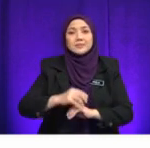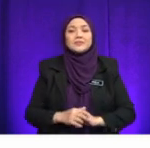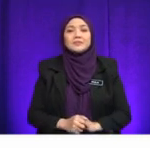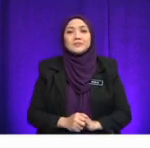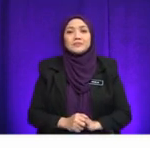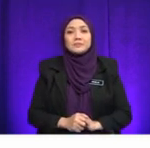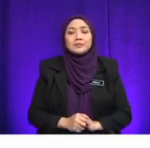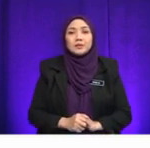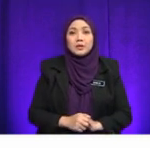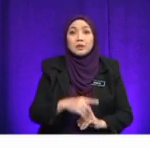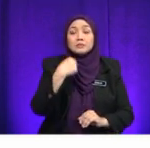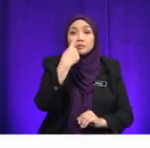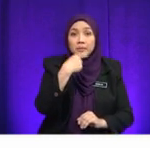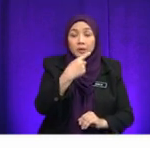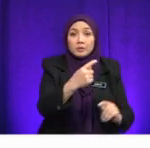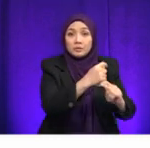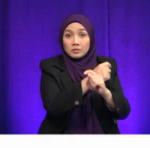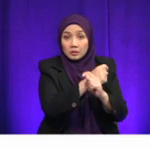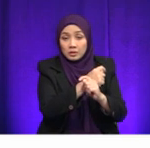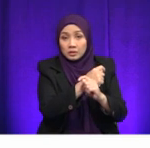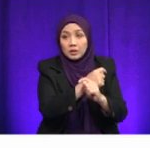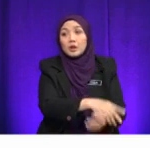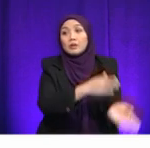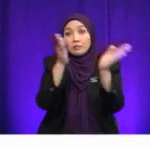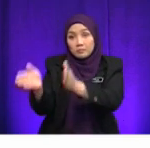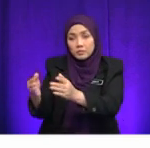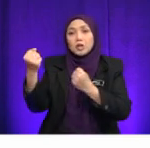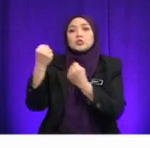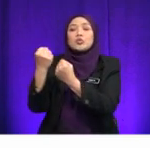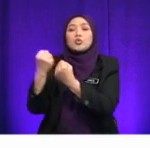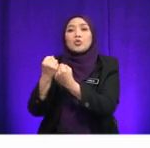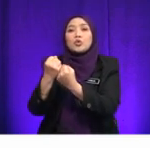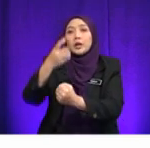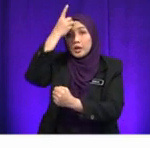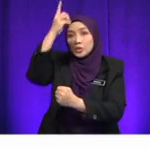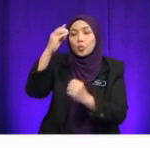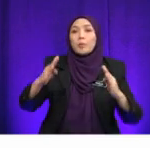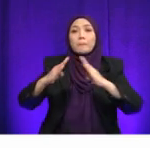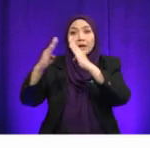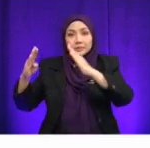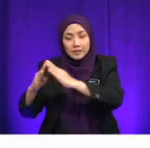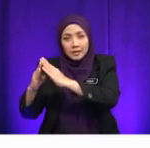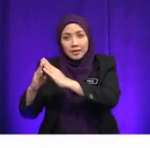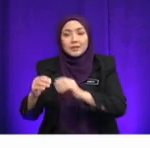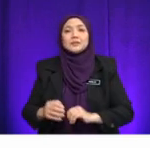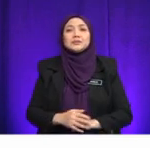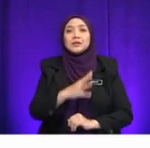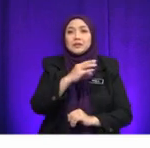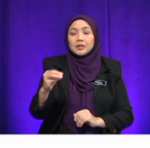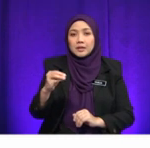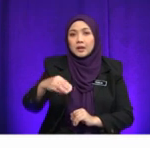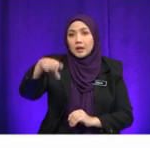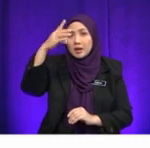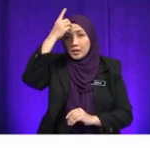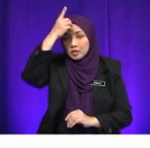maka Golongan ini telah diketuai oleh Datuk Banda Abang Haji Mustafa dan datuk Amar